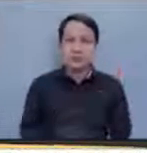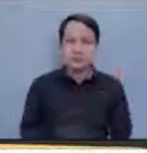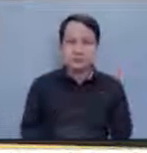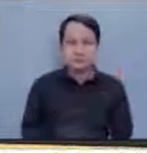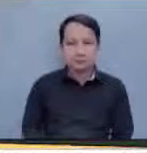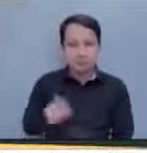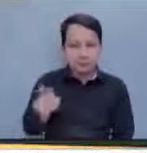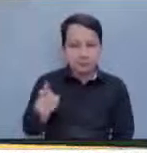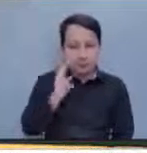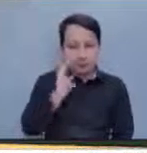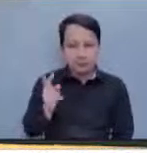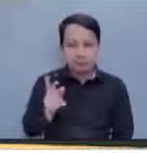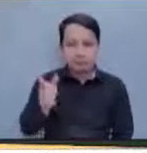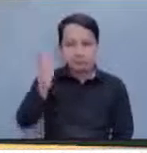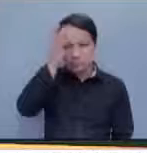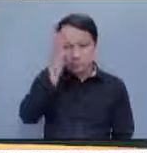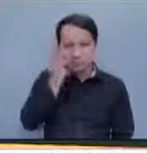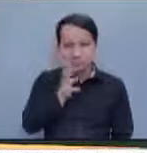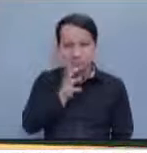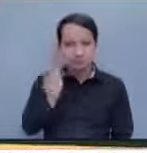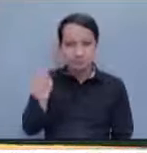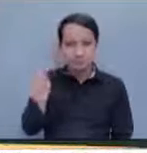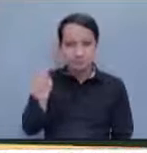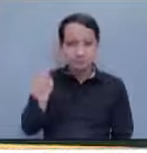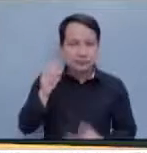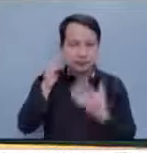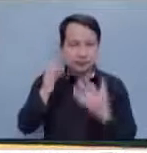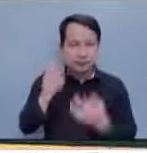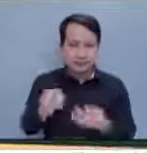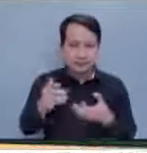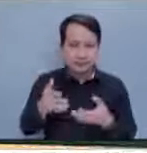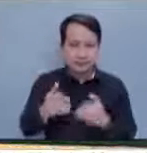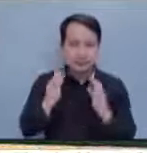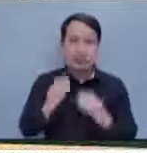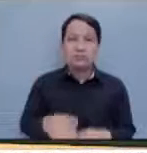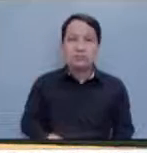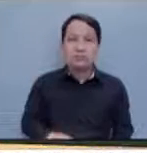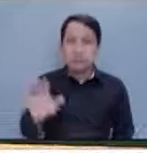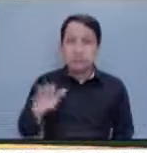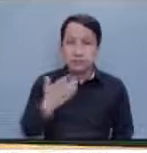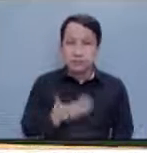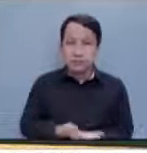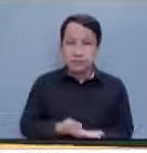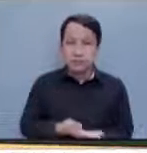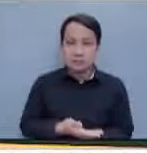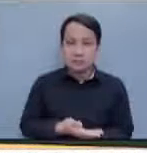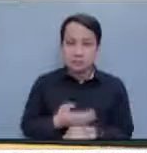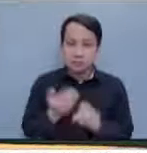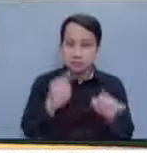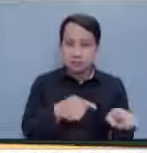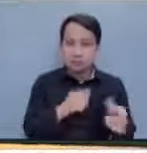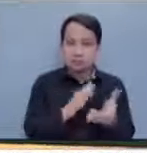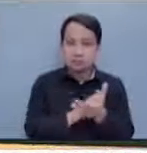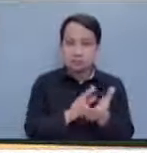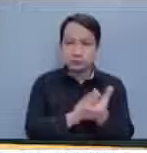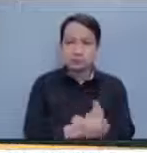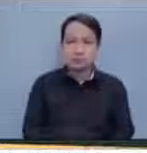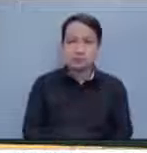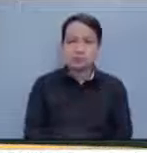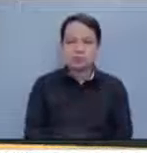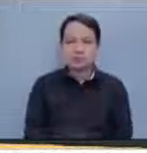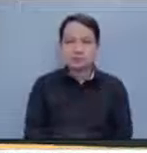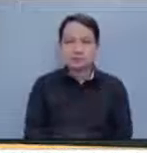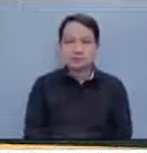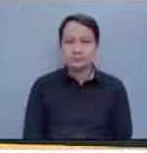nasa magulang pa rin ang desisyon kung papayagan nila ang kanilang mga anak na pumasok na sa mga paaralan. Si